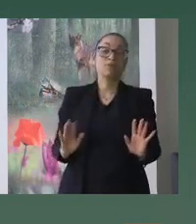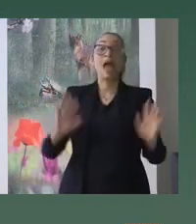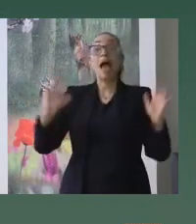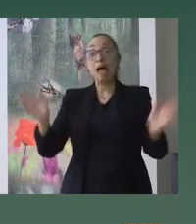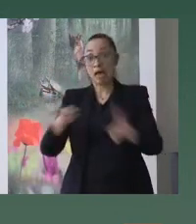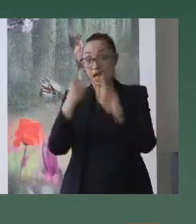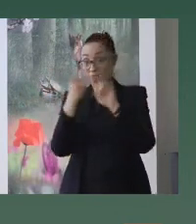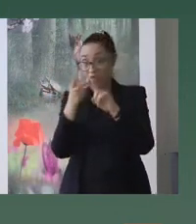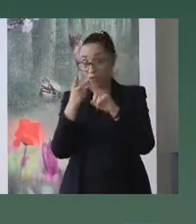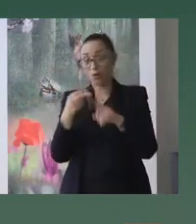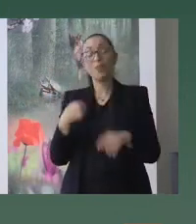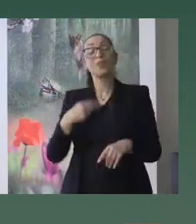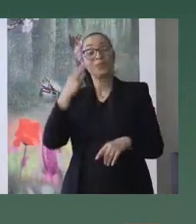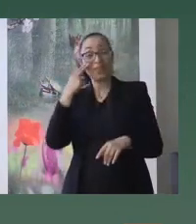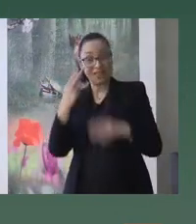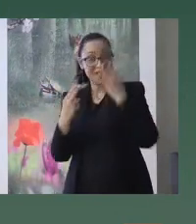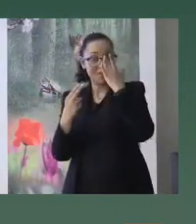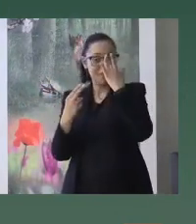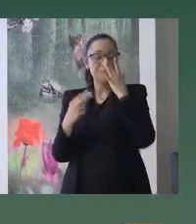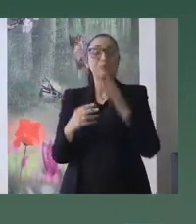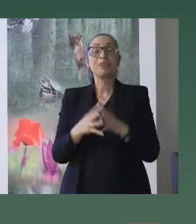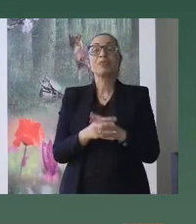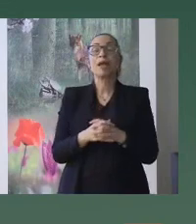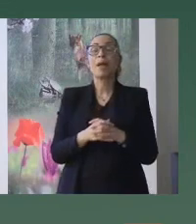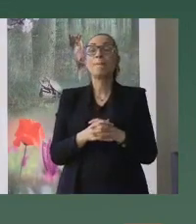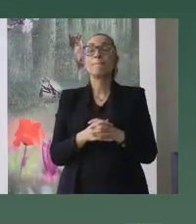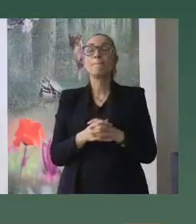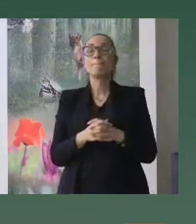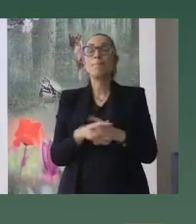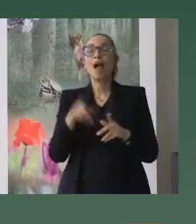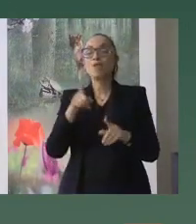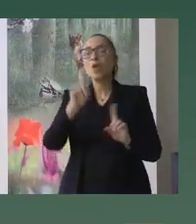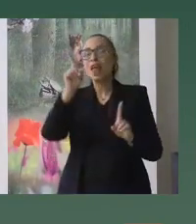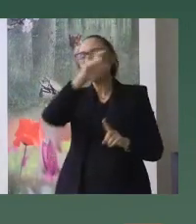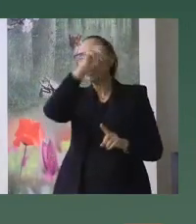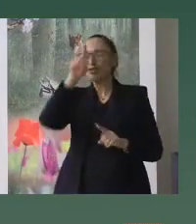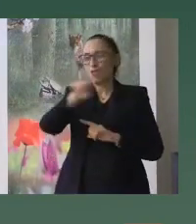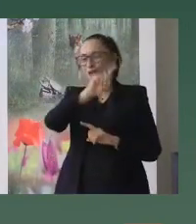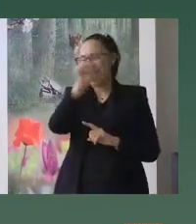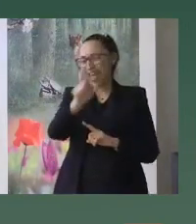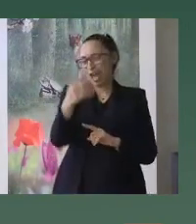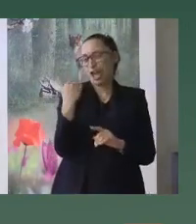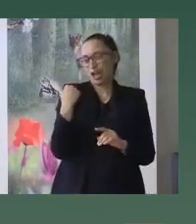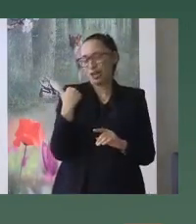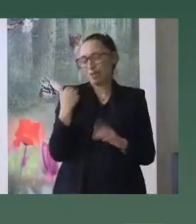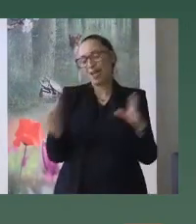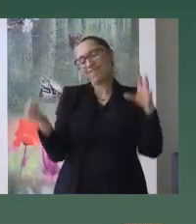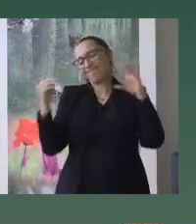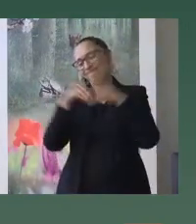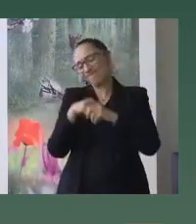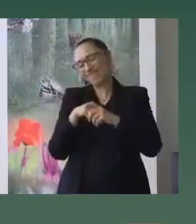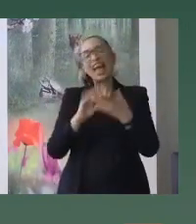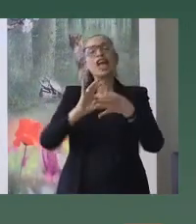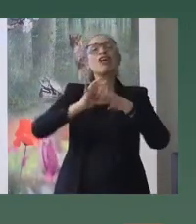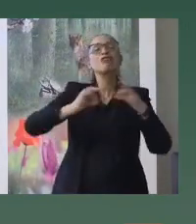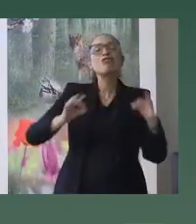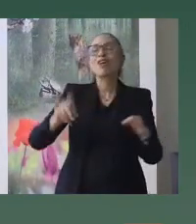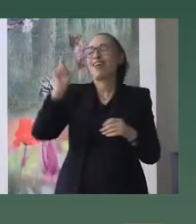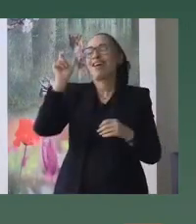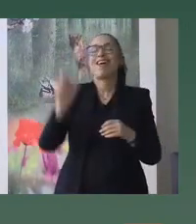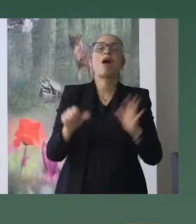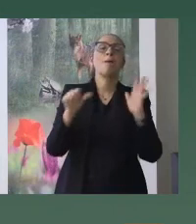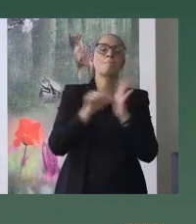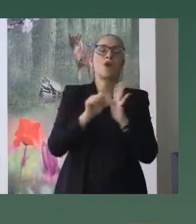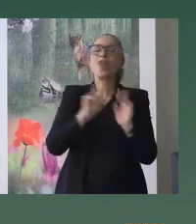Α, και το δεύτερο. Είχατε και ένα δεύτερο, αυτό με το τέτοιο. Ναι, αυτό είναι ένα δύσκολο ερώτημα, γιατί θα έπρεπε να βάλω και την ιστορία της πόλης, ότι